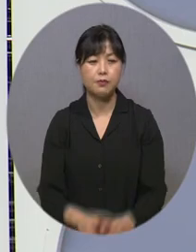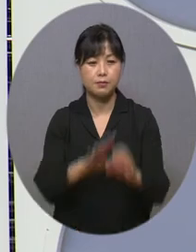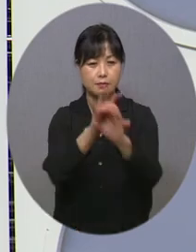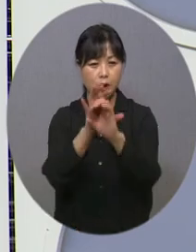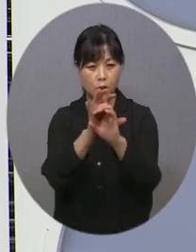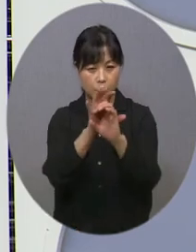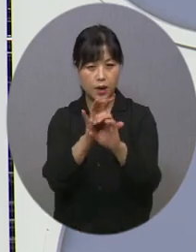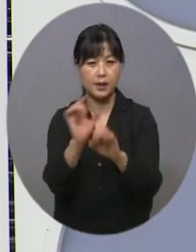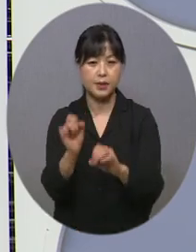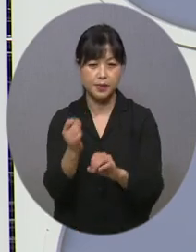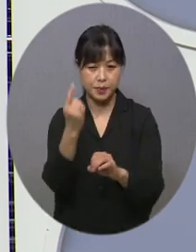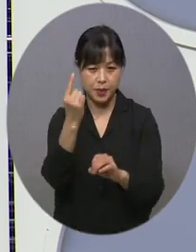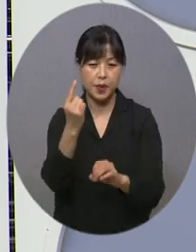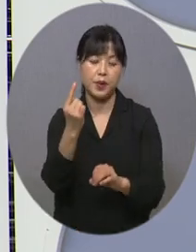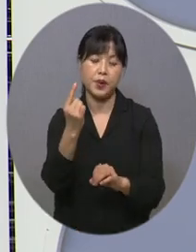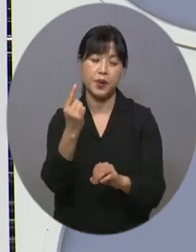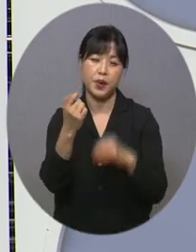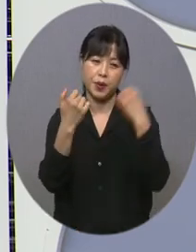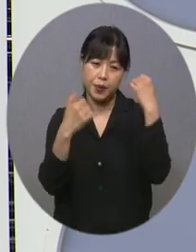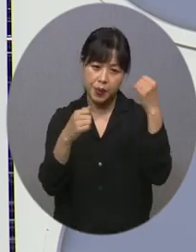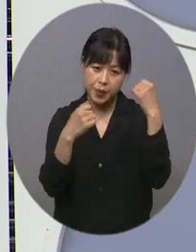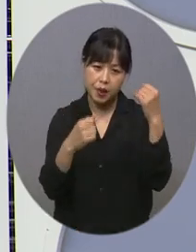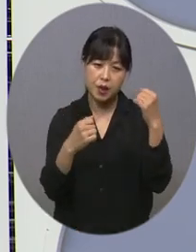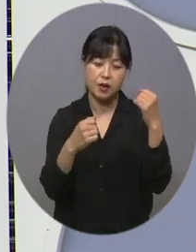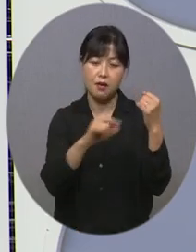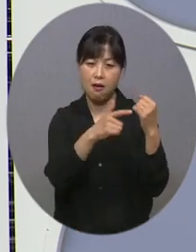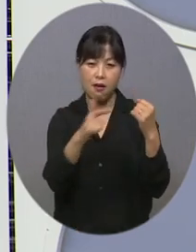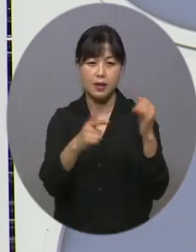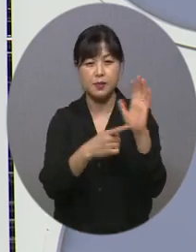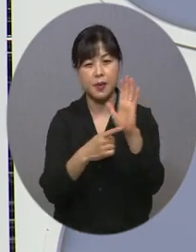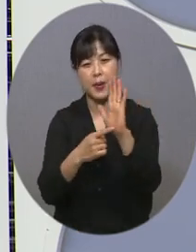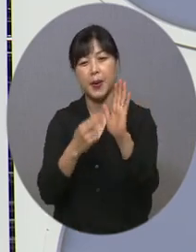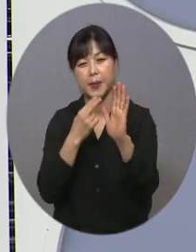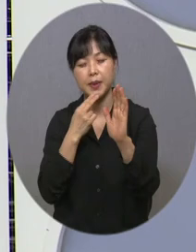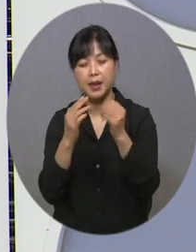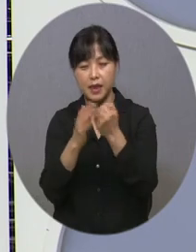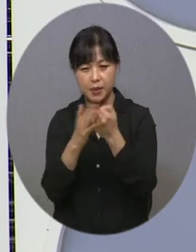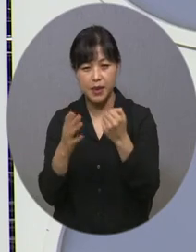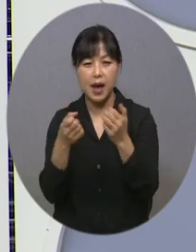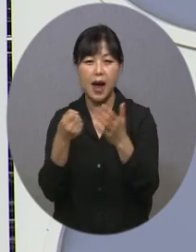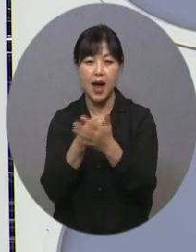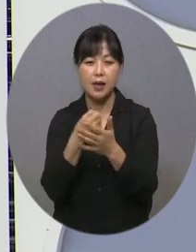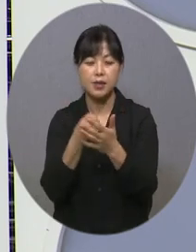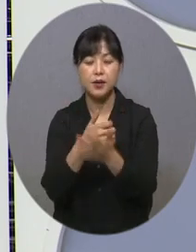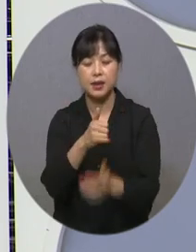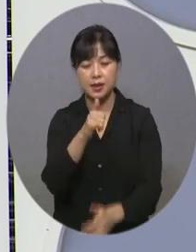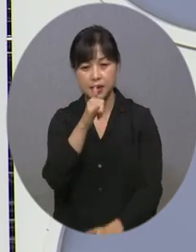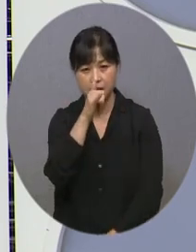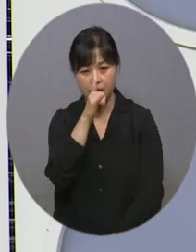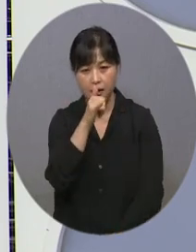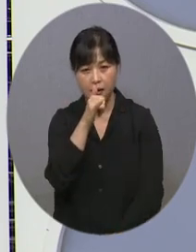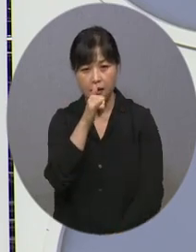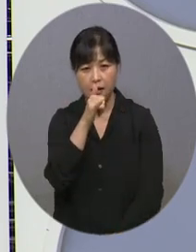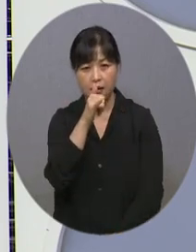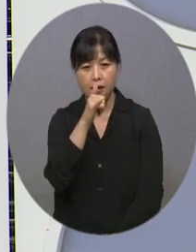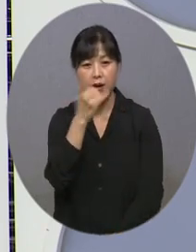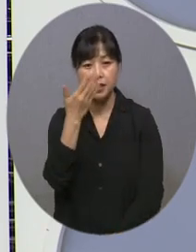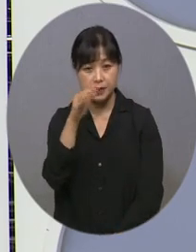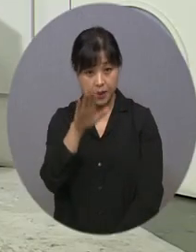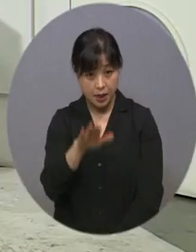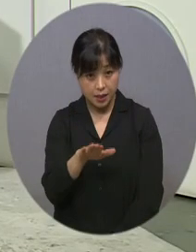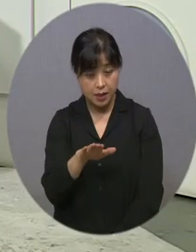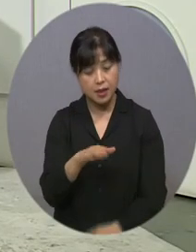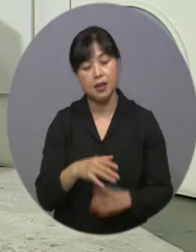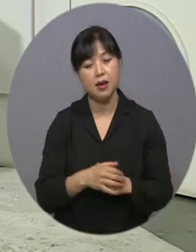코로나로 인해서 이제 여러 가지 이제 공연이나 이런 걸 못했기 때문에 조금 아쉬운 점은 있습니다만은 또 반대로